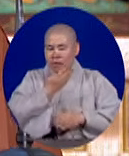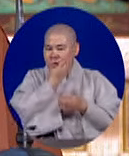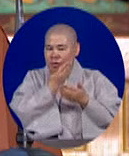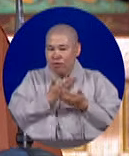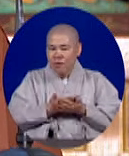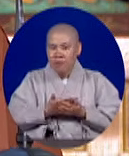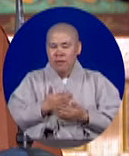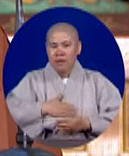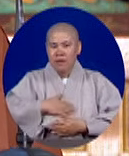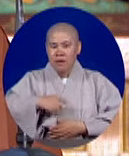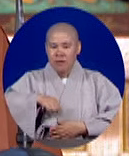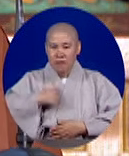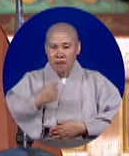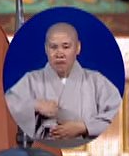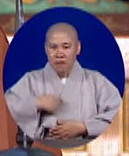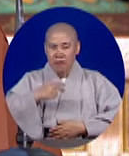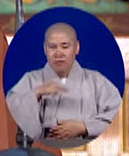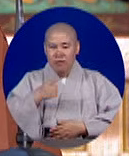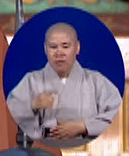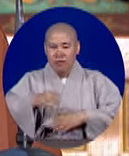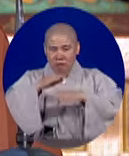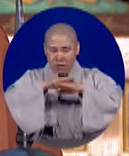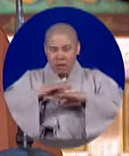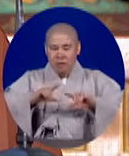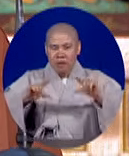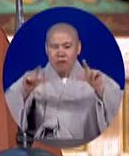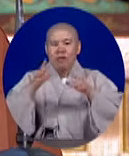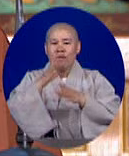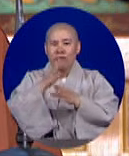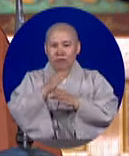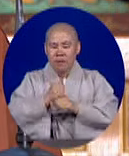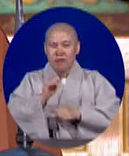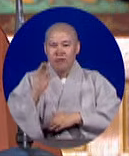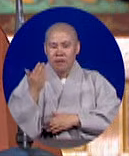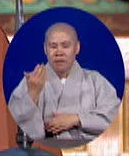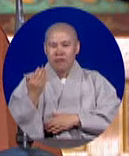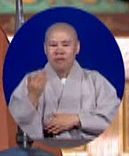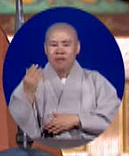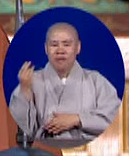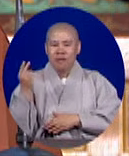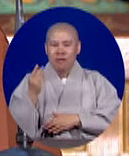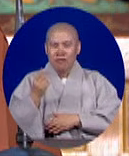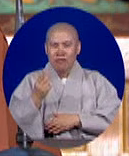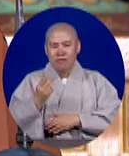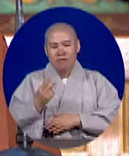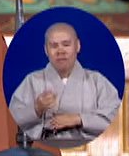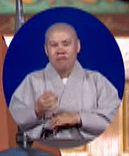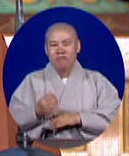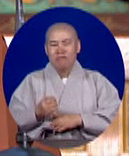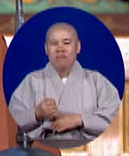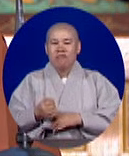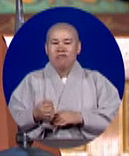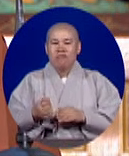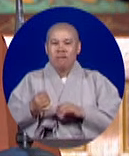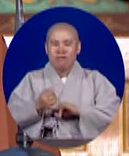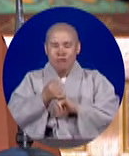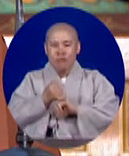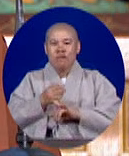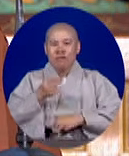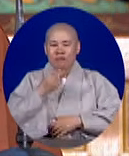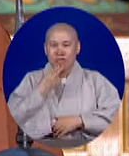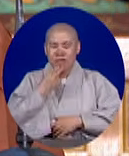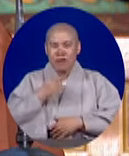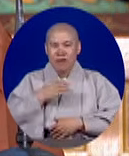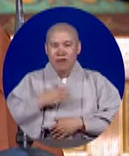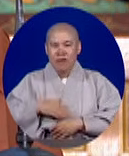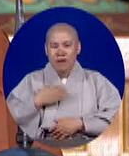그런데 우리 자신도 제삿날이 언제 돌아올지 이거는 기약이 없어요.